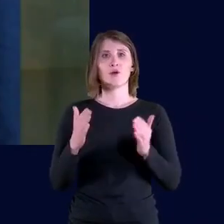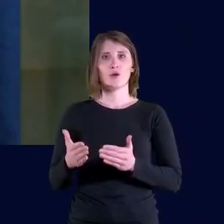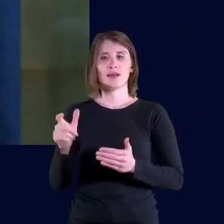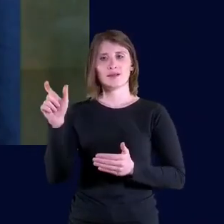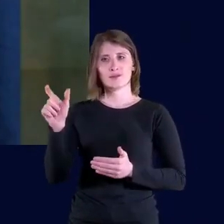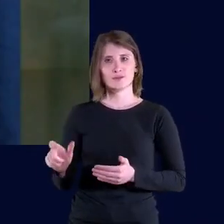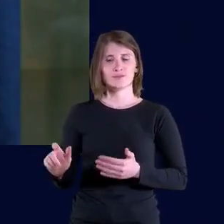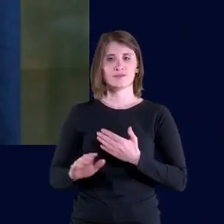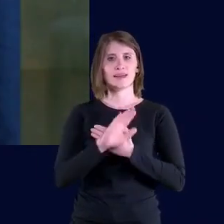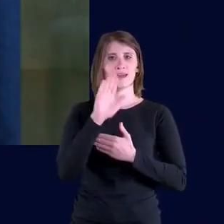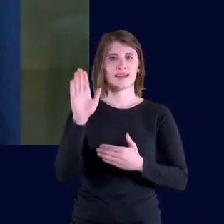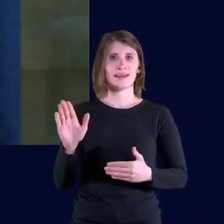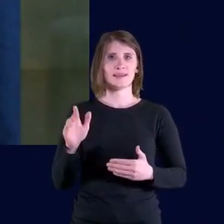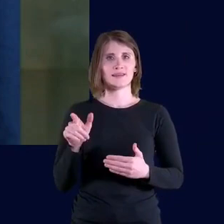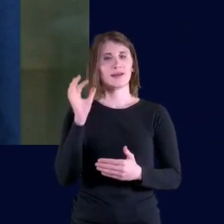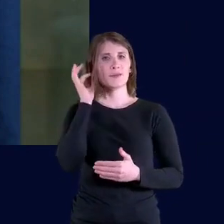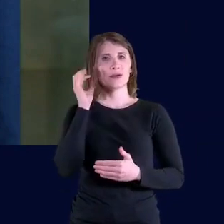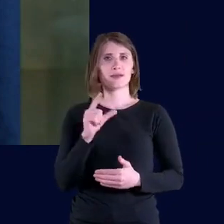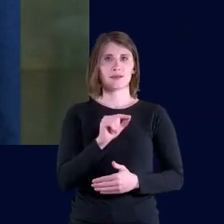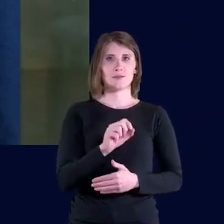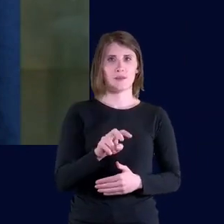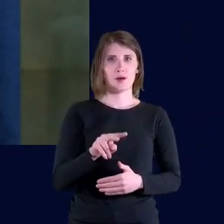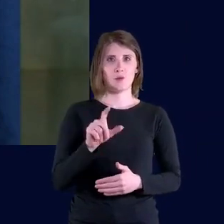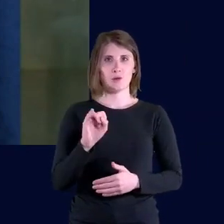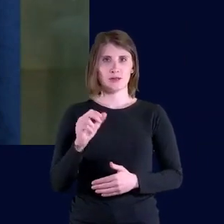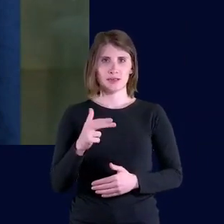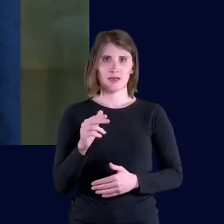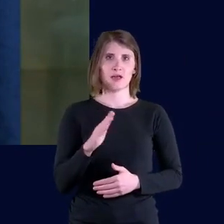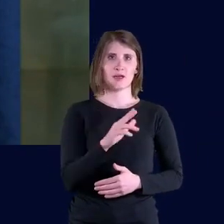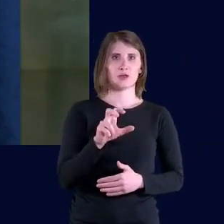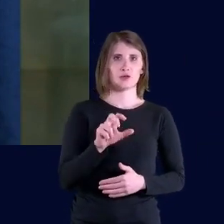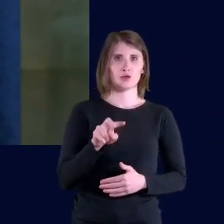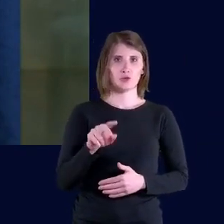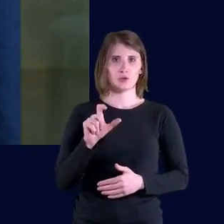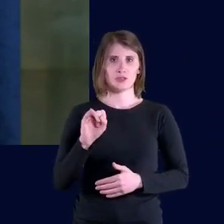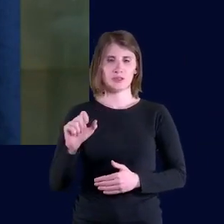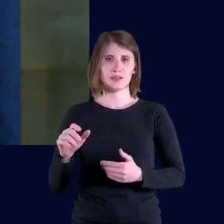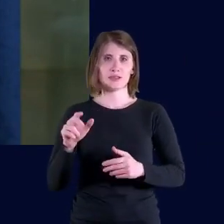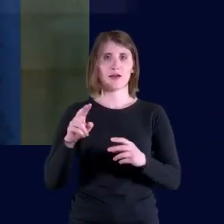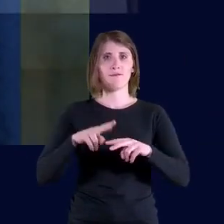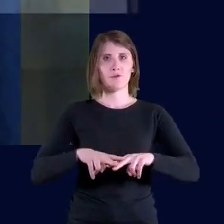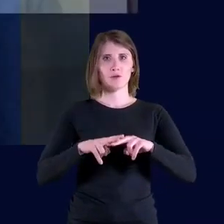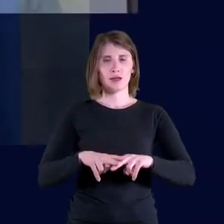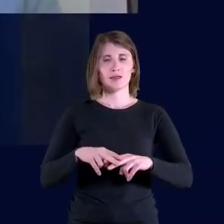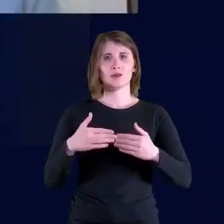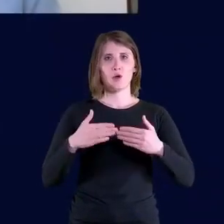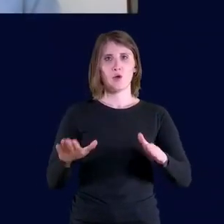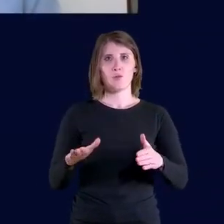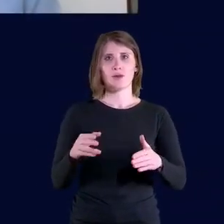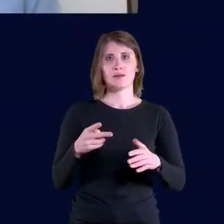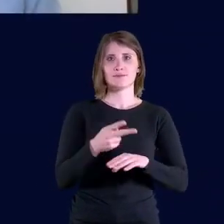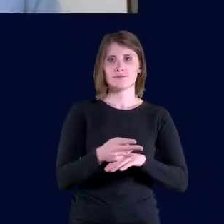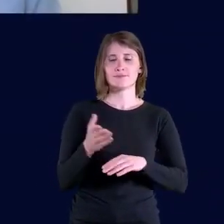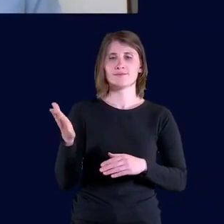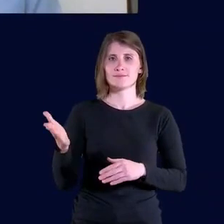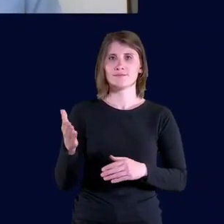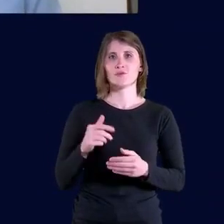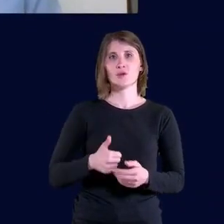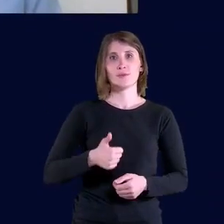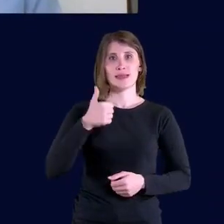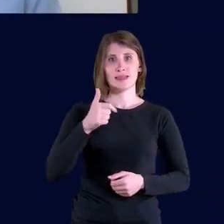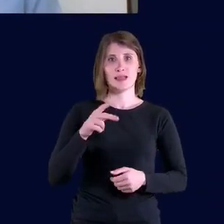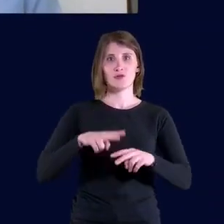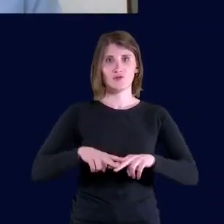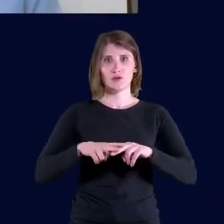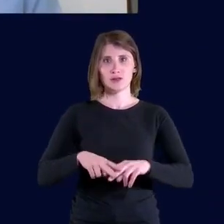prelegent kę panią Paulinę Szczecińską z fundacji openstack spoland Pani Paulina szczucińska menedżer